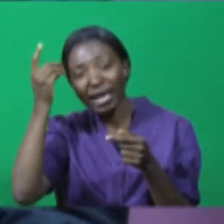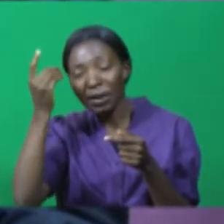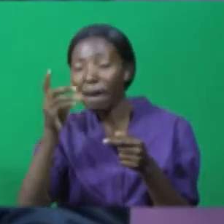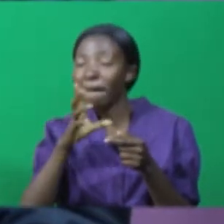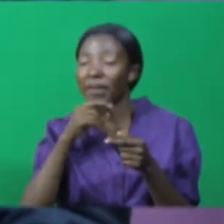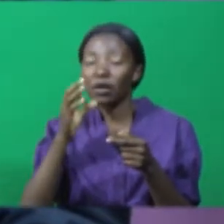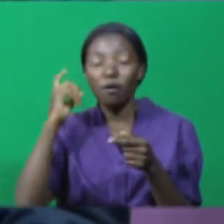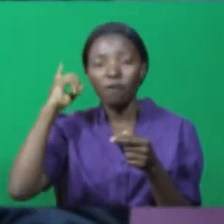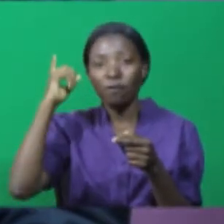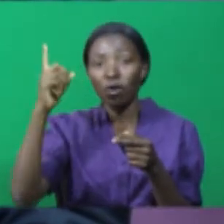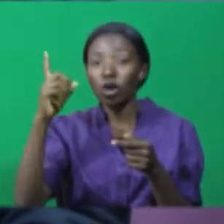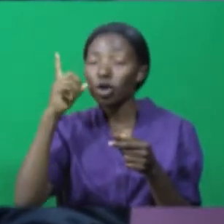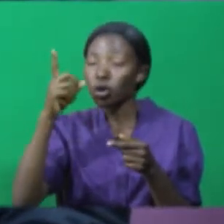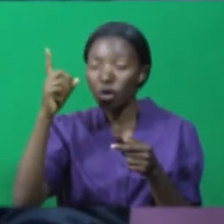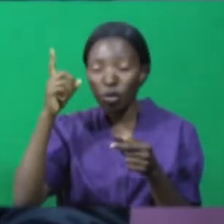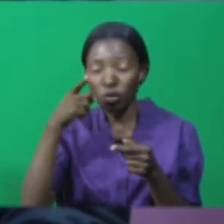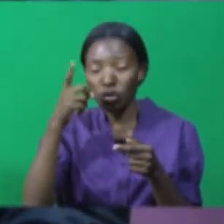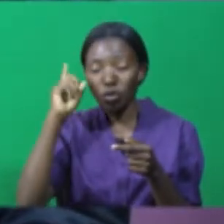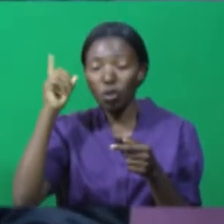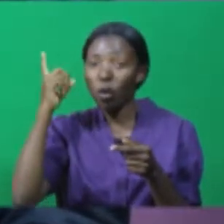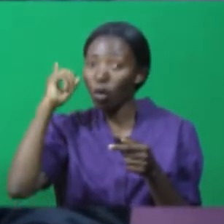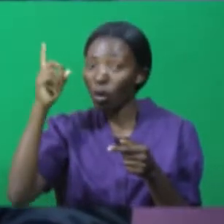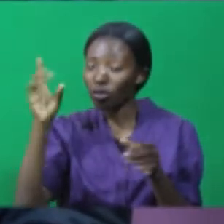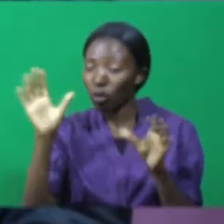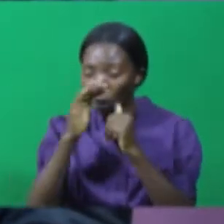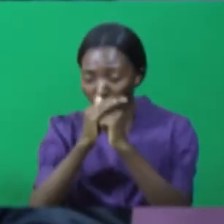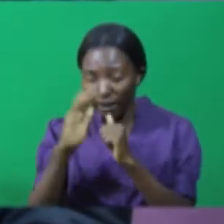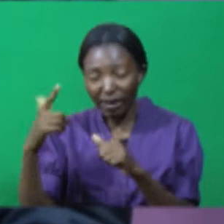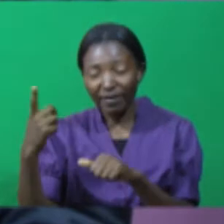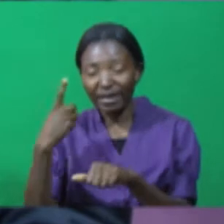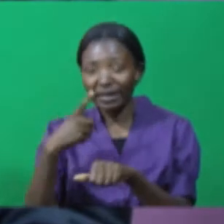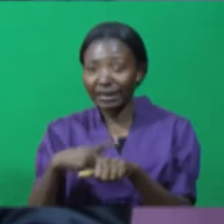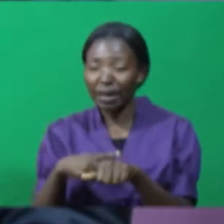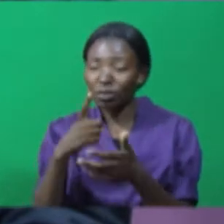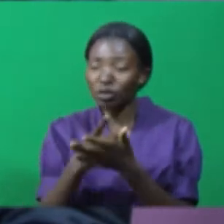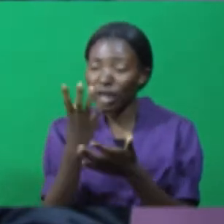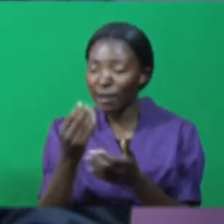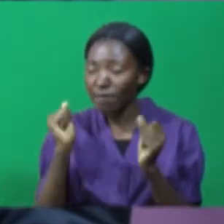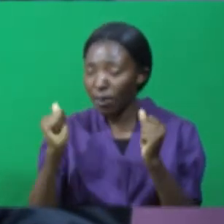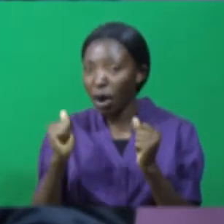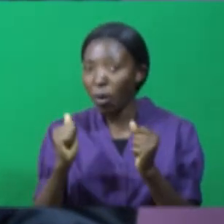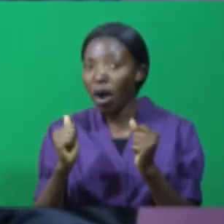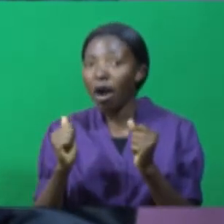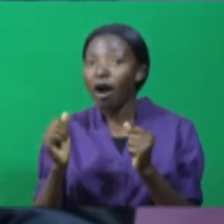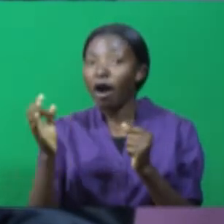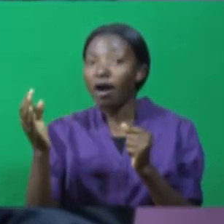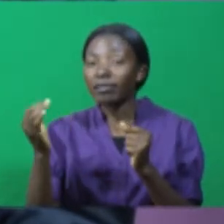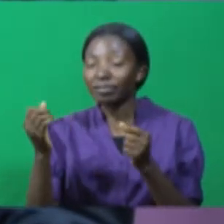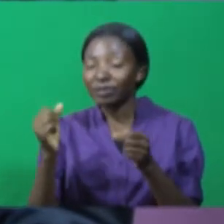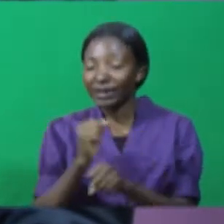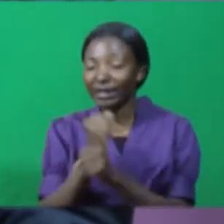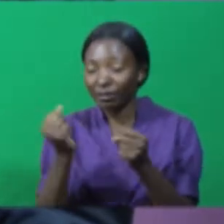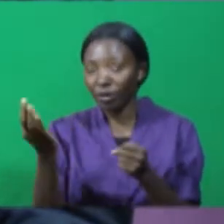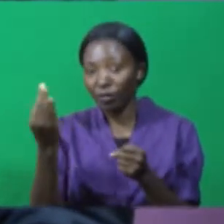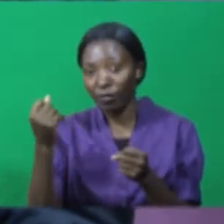mupenyu. Mwari wako waunosishumira nguva dzose. Une simba rokukurwira pashumba here? Ipapo Daniel akati